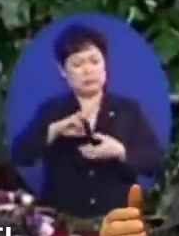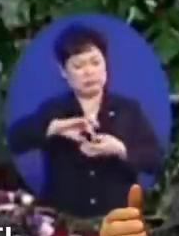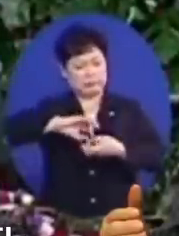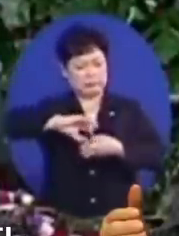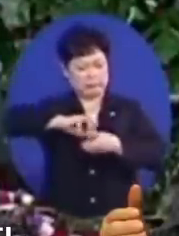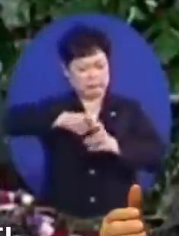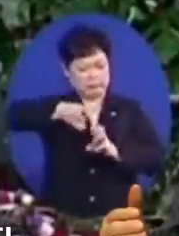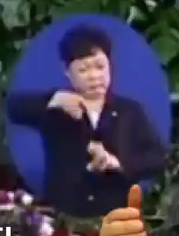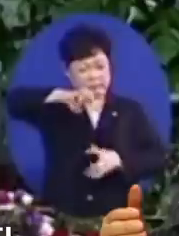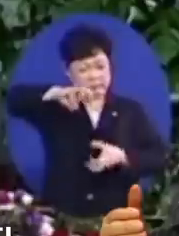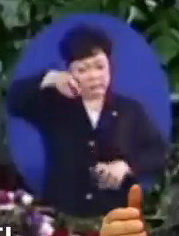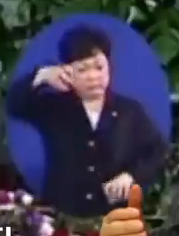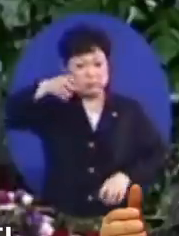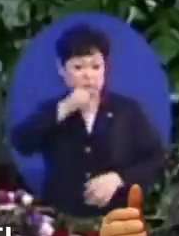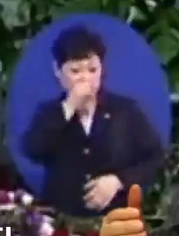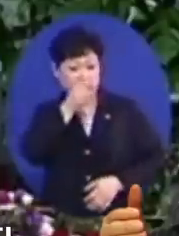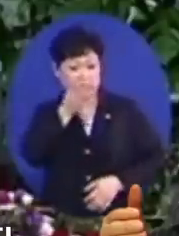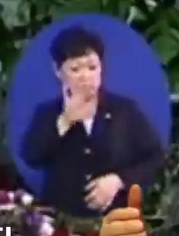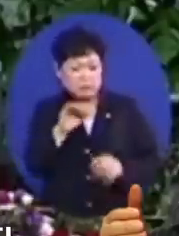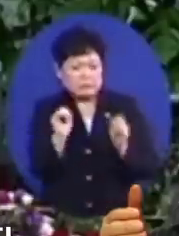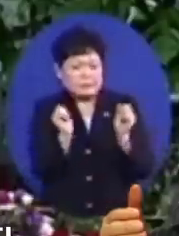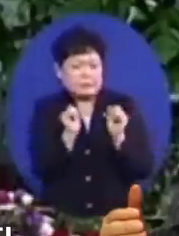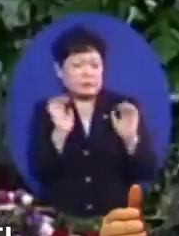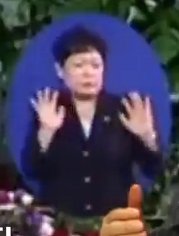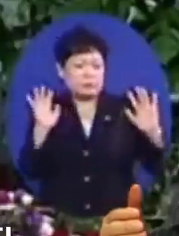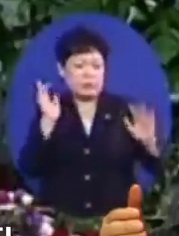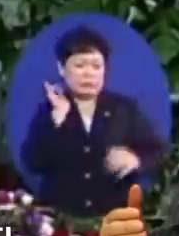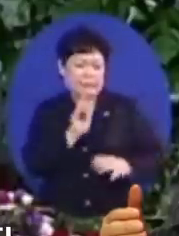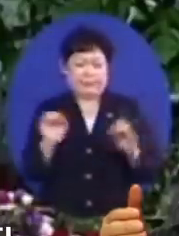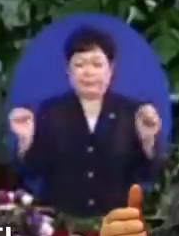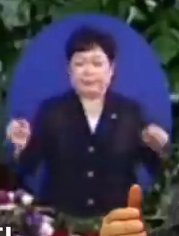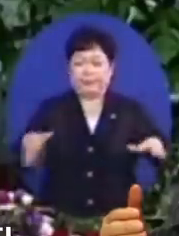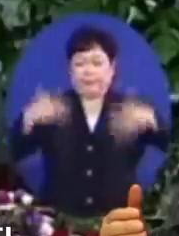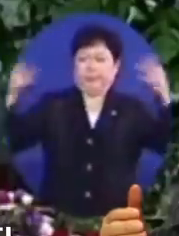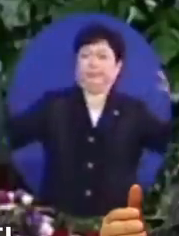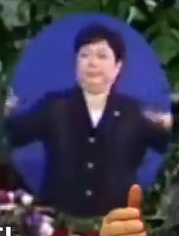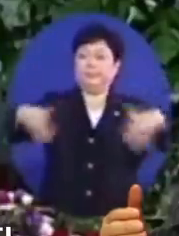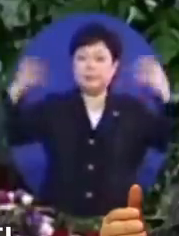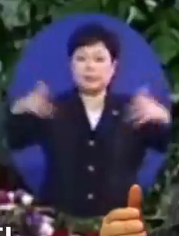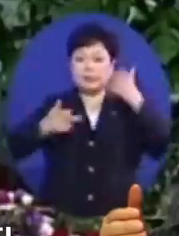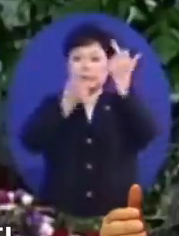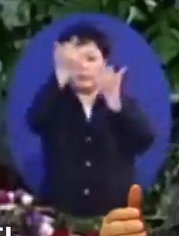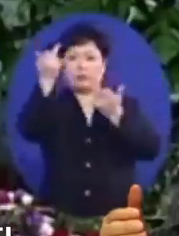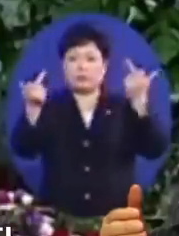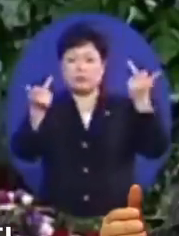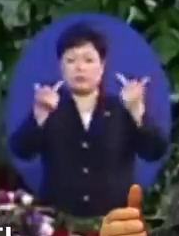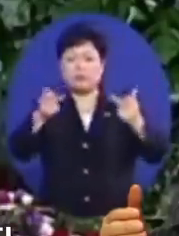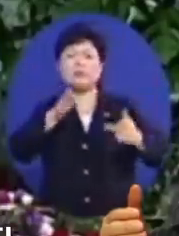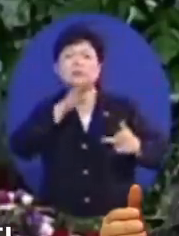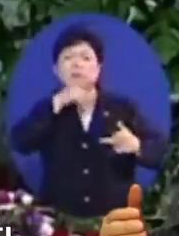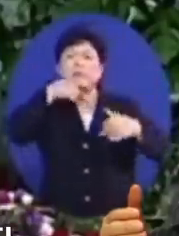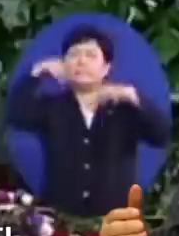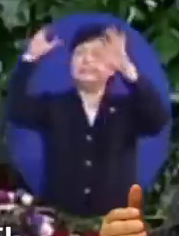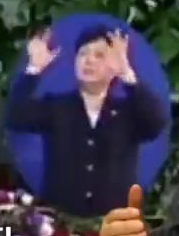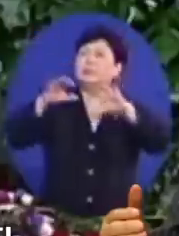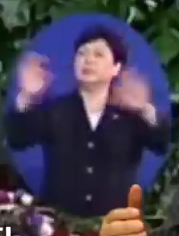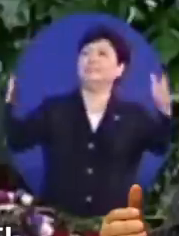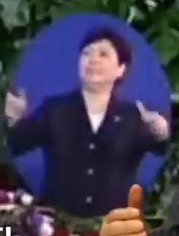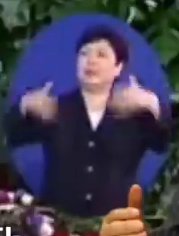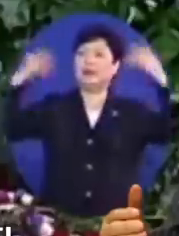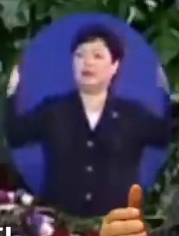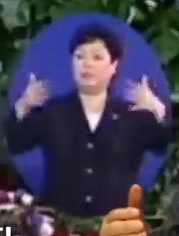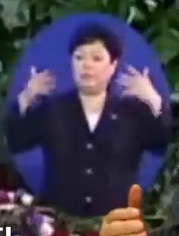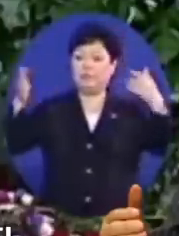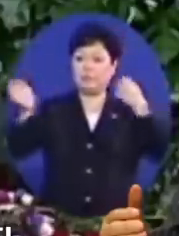있었습니다. 겨울에 매서운 바람과 산꼭대기에서 부는 황량한 비바람을 맞으며 자라다 보니